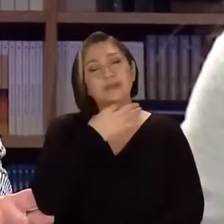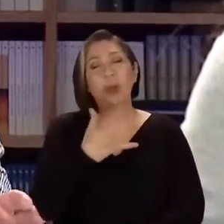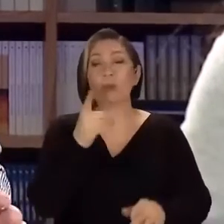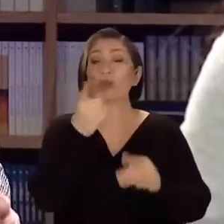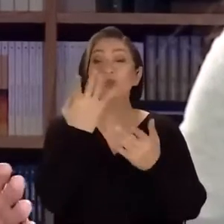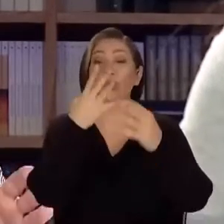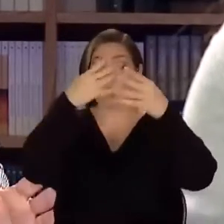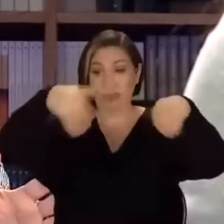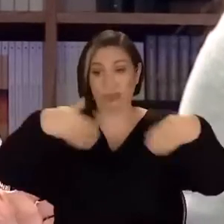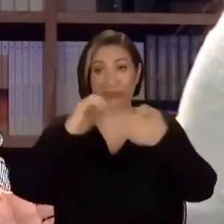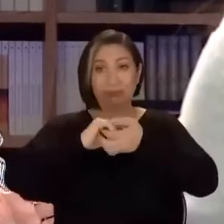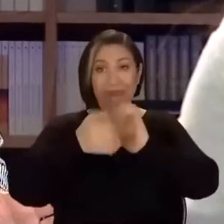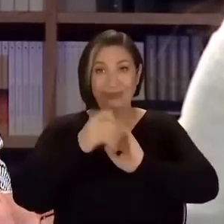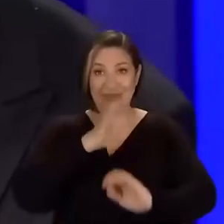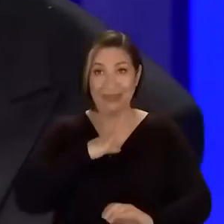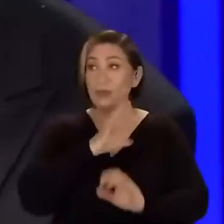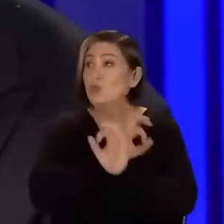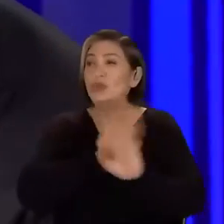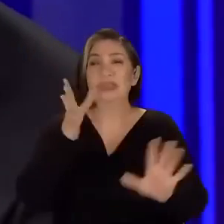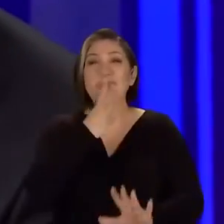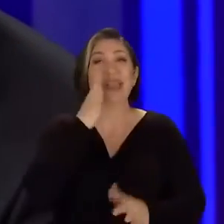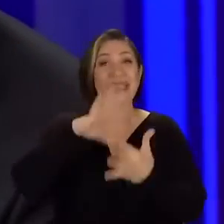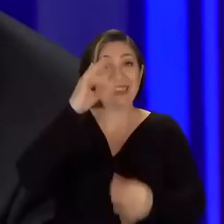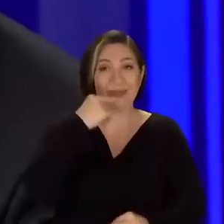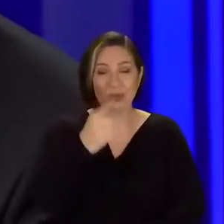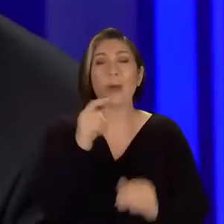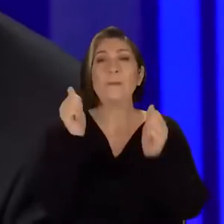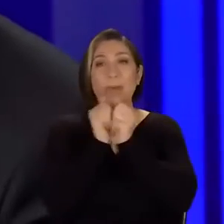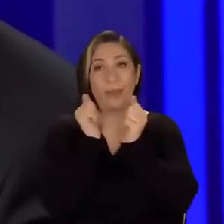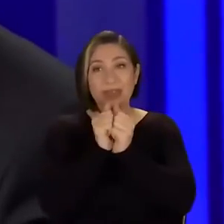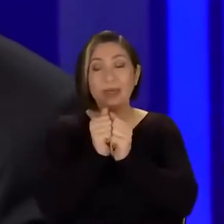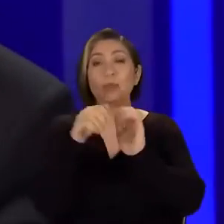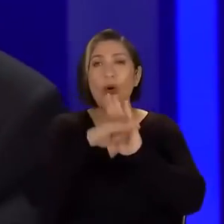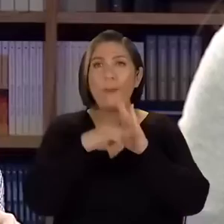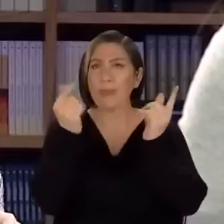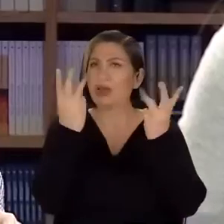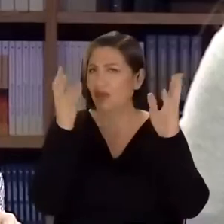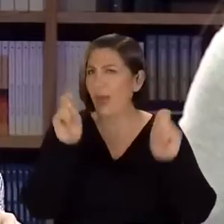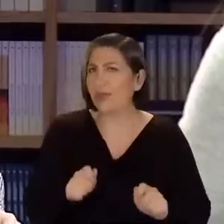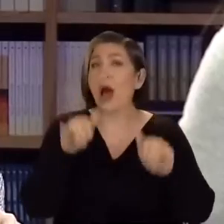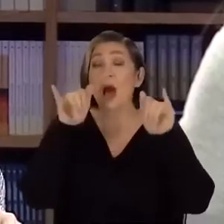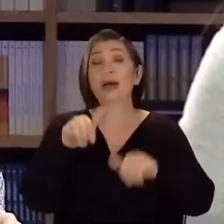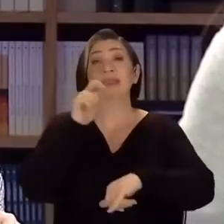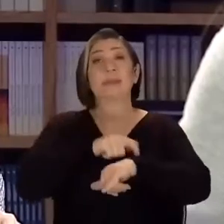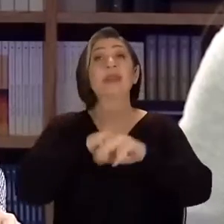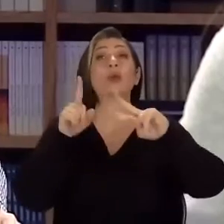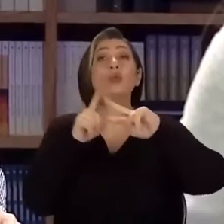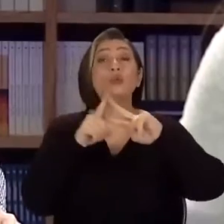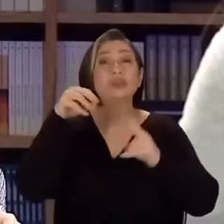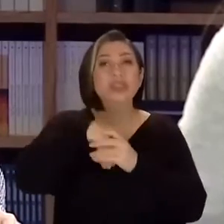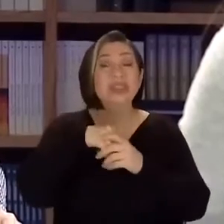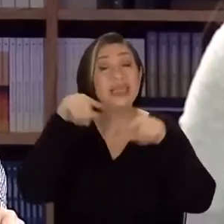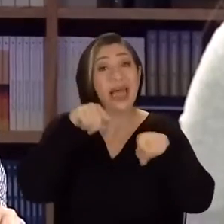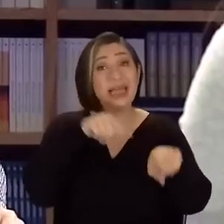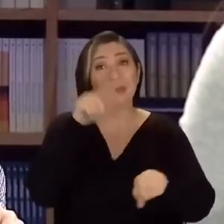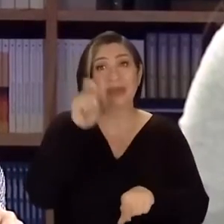dört atlısı diyoruz. Müthiş bilen insanlar diyoruz. Beraberce programlar yaptık. Aynı zamanda mutlaka YouTube'da